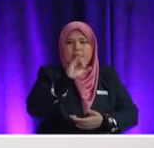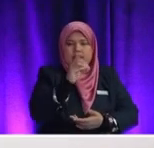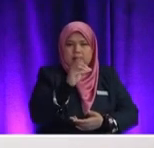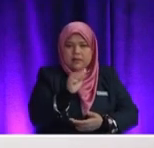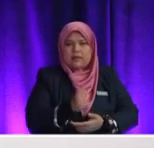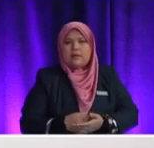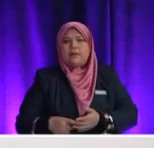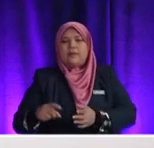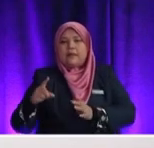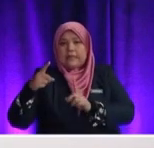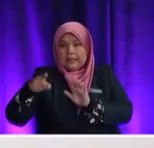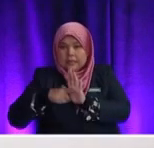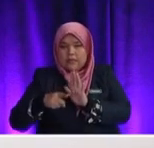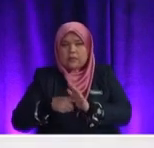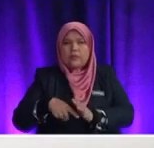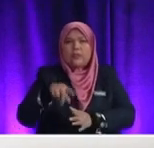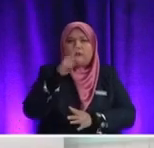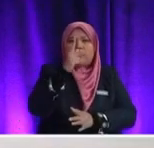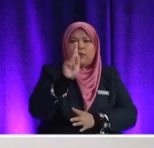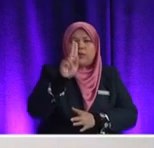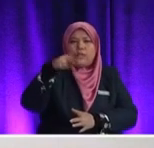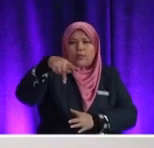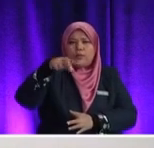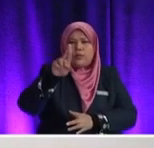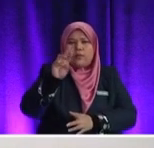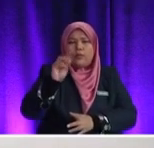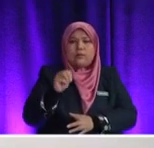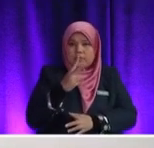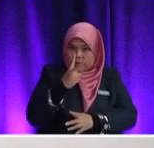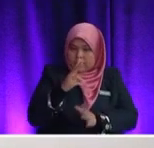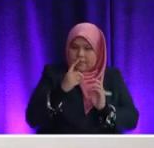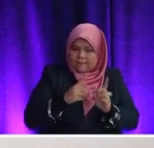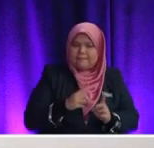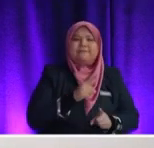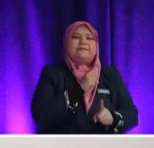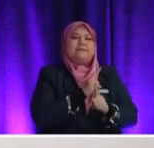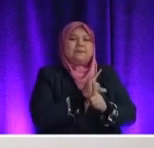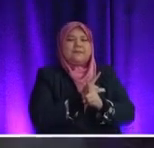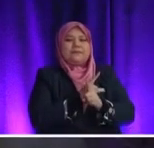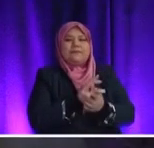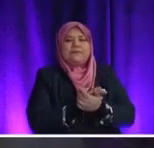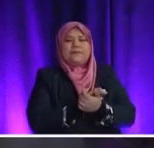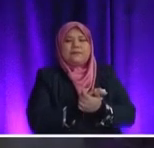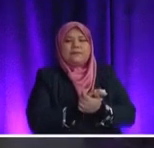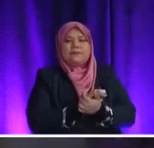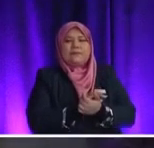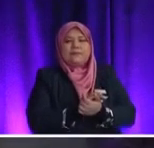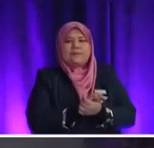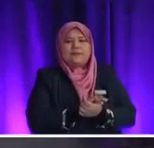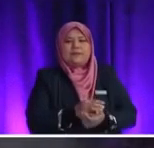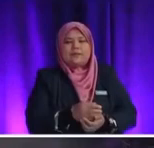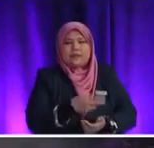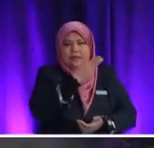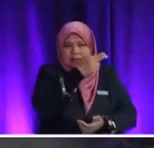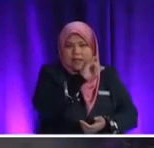Ayahku Pemilu jawab betul itu bye Oke Anoa adalah Ayon